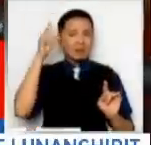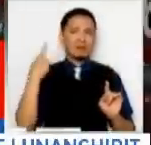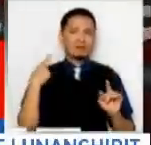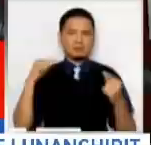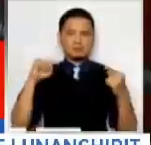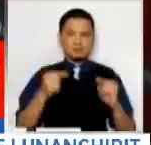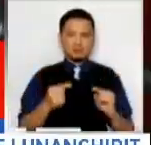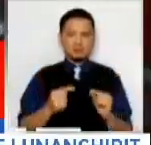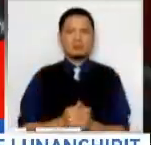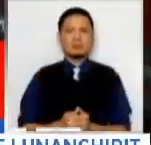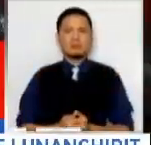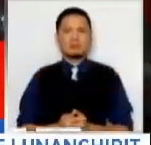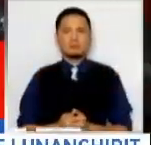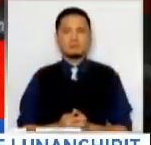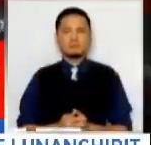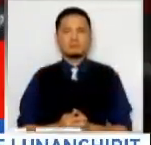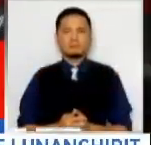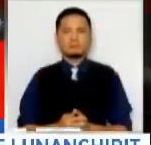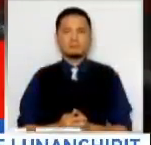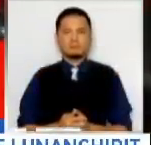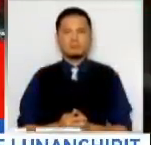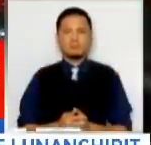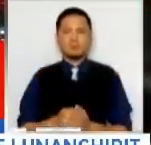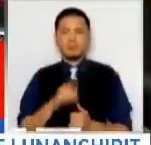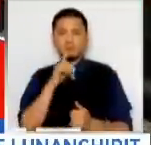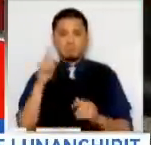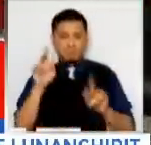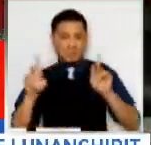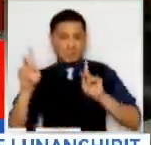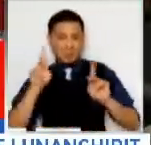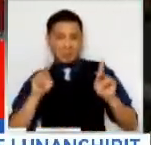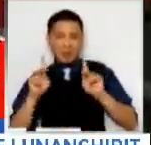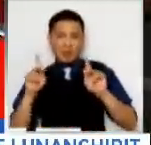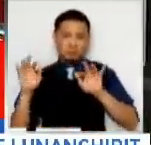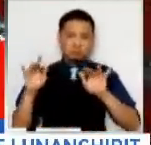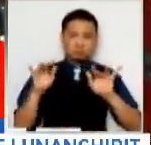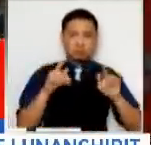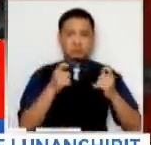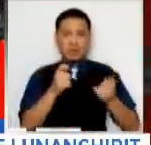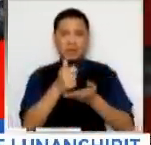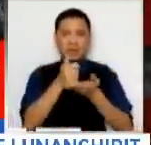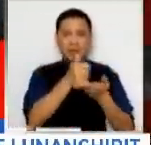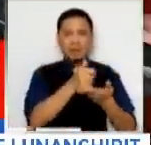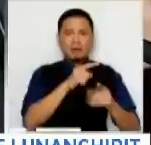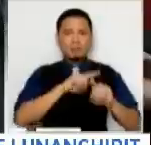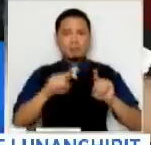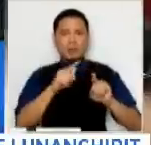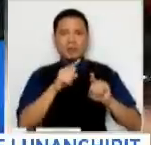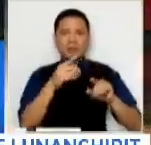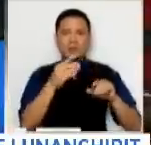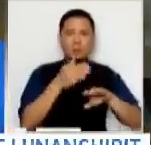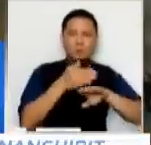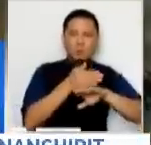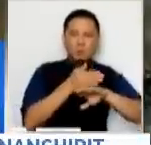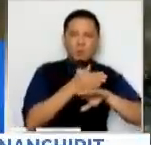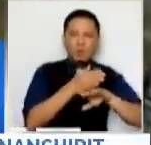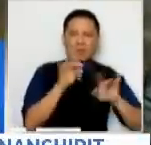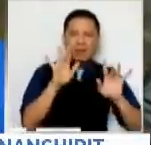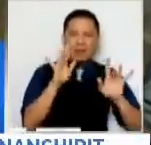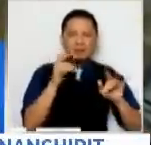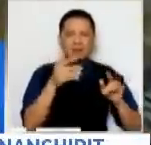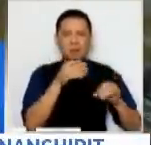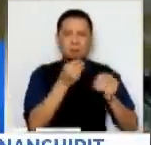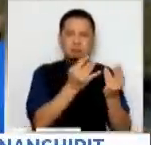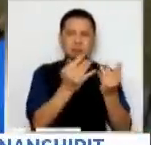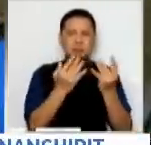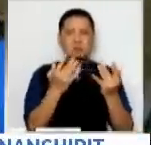yung mga taong bayan. Sinubukan, dahil light materials, ma-aksidente rin sila kaya siguro hindi na nakuha. Nasa 10 bahay